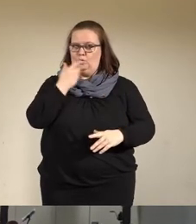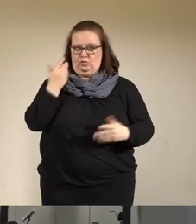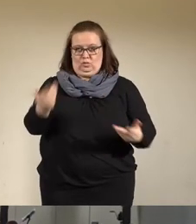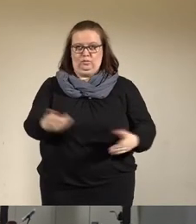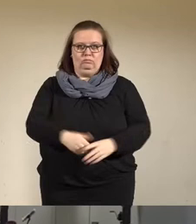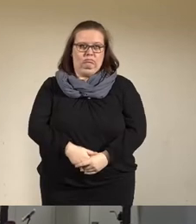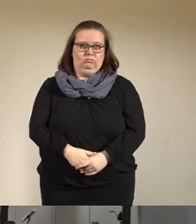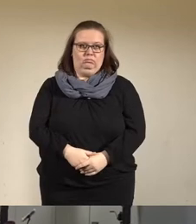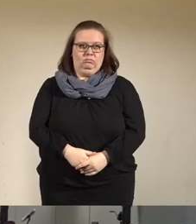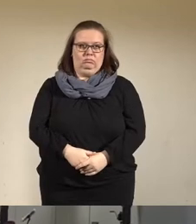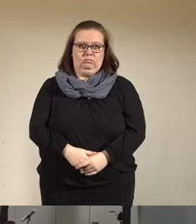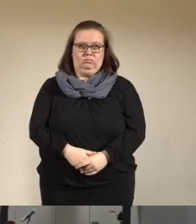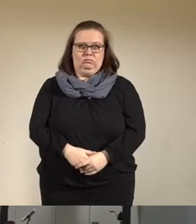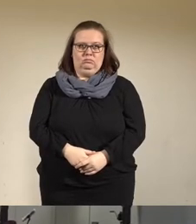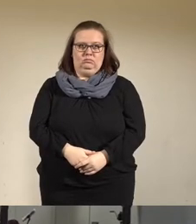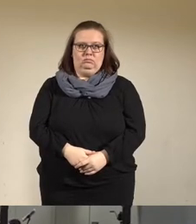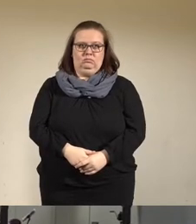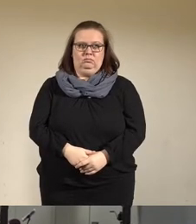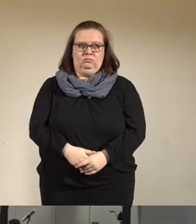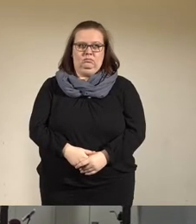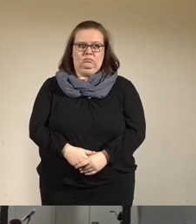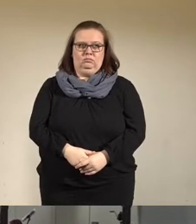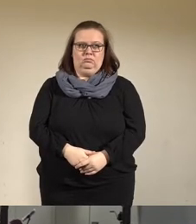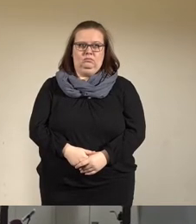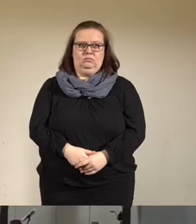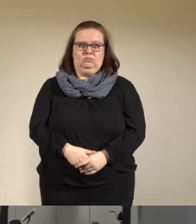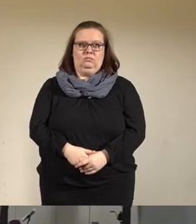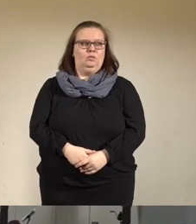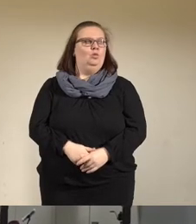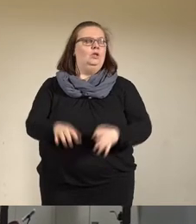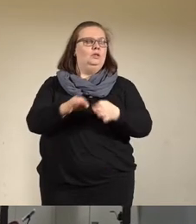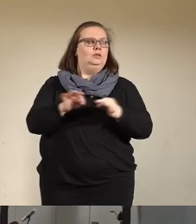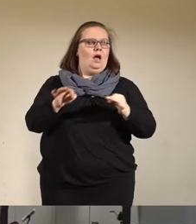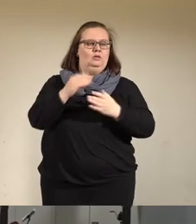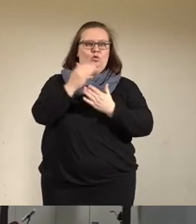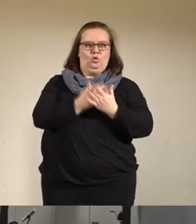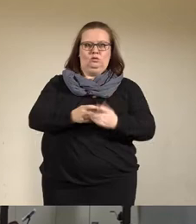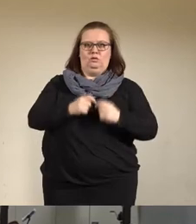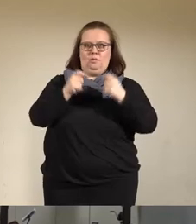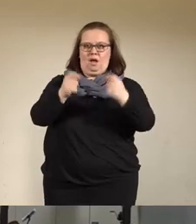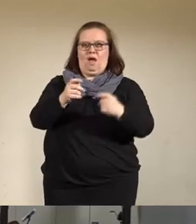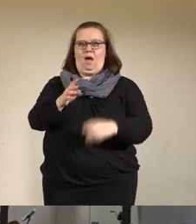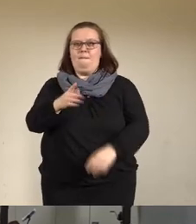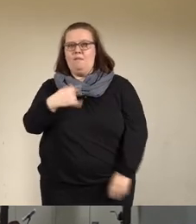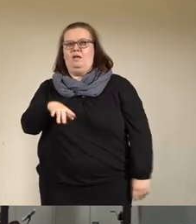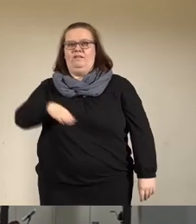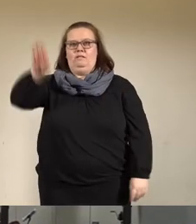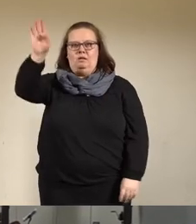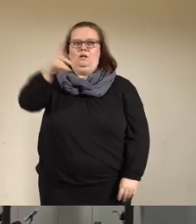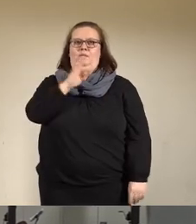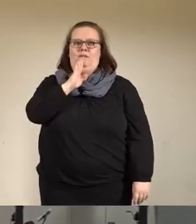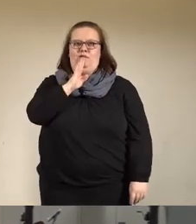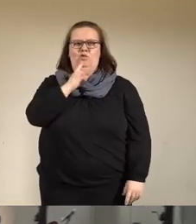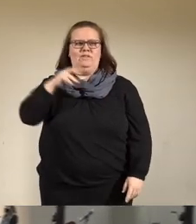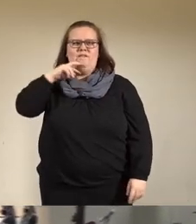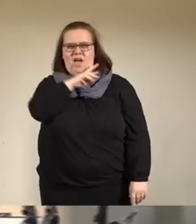so. Bitte schön. Ich möchte zur Tagesordnung beantragen, dass ab sofort am Mikrofon und nach Wortmeldung gesprochen wird.